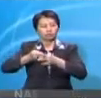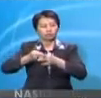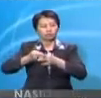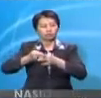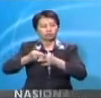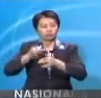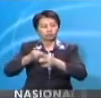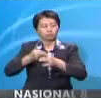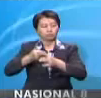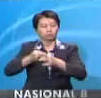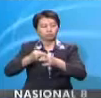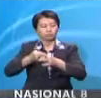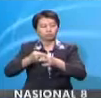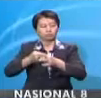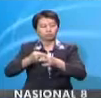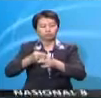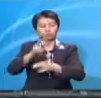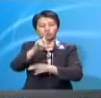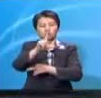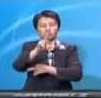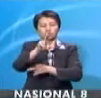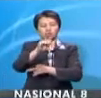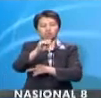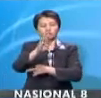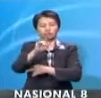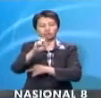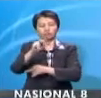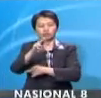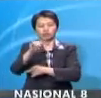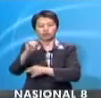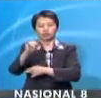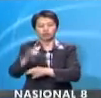tempat dia Lumbini.